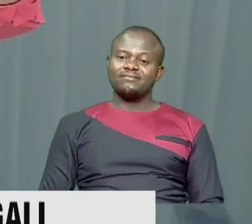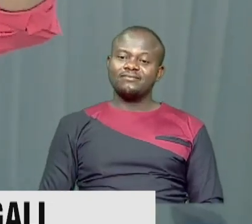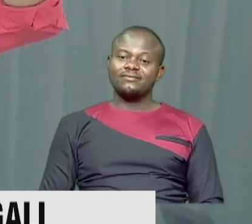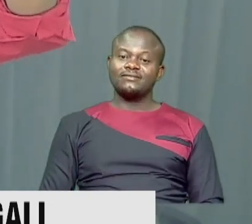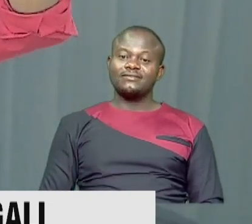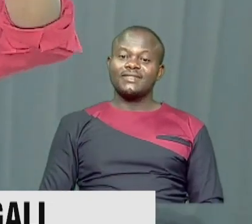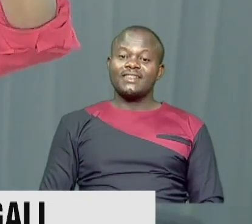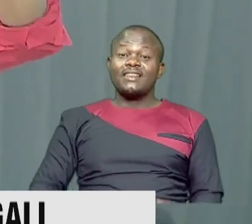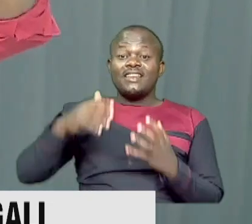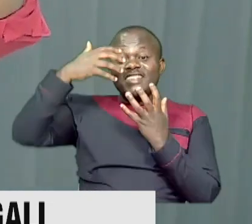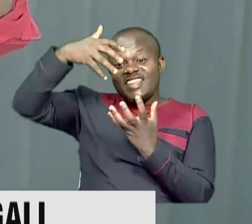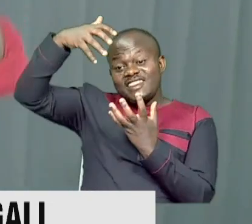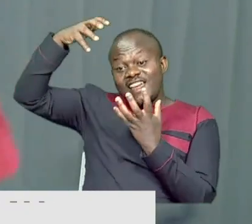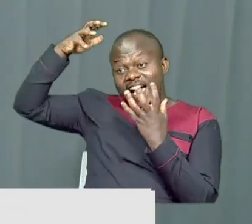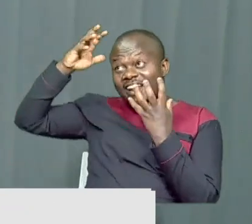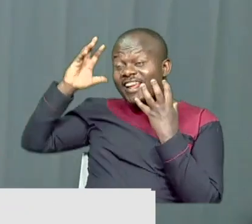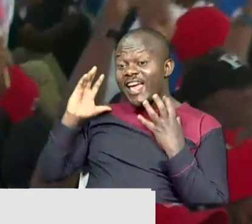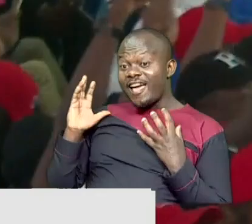N'intare ziyobowe n'intare.